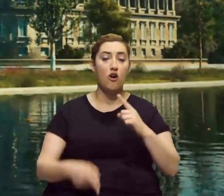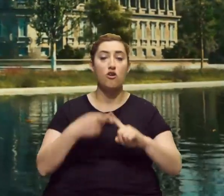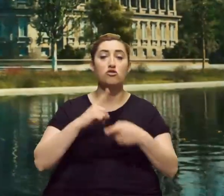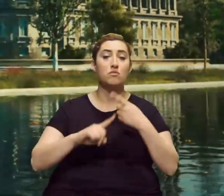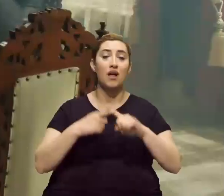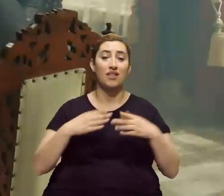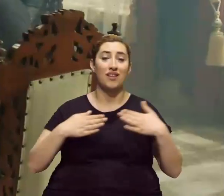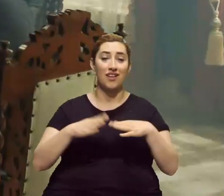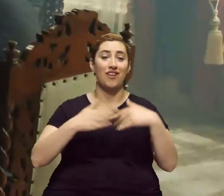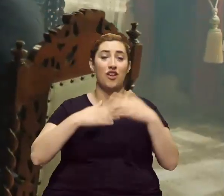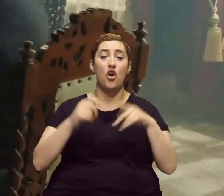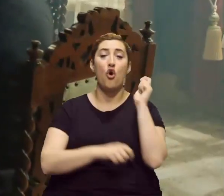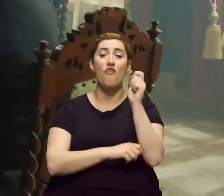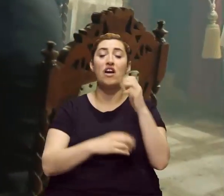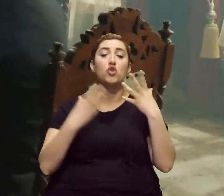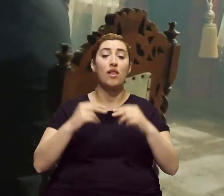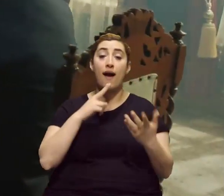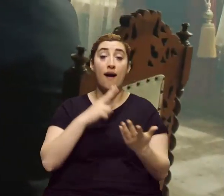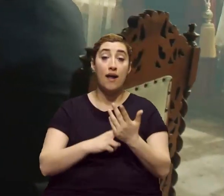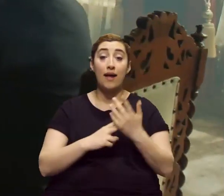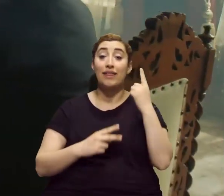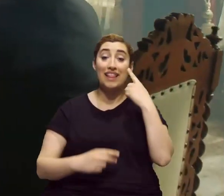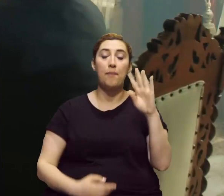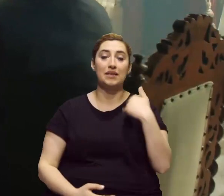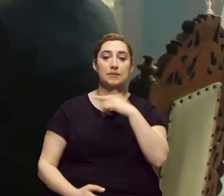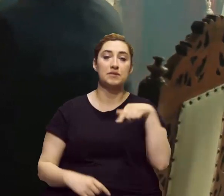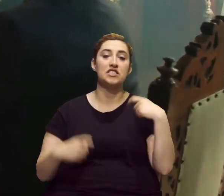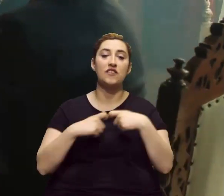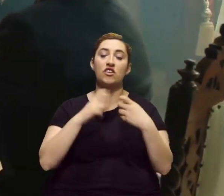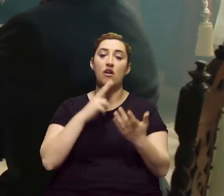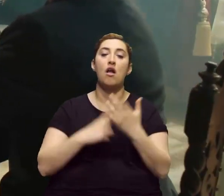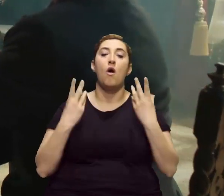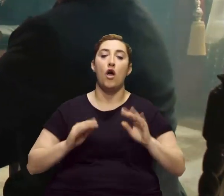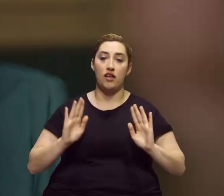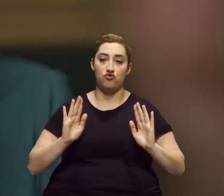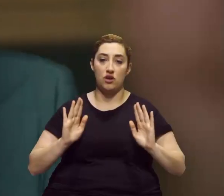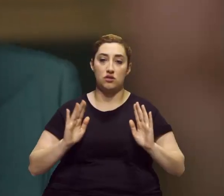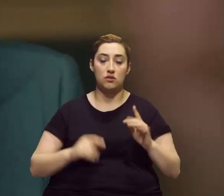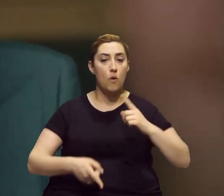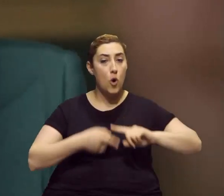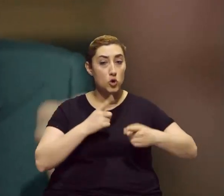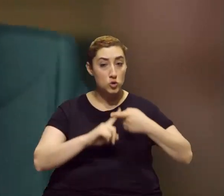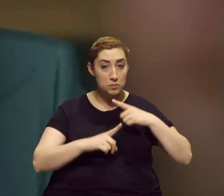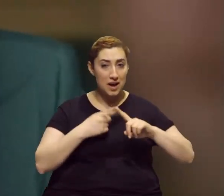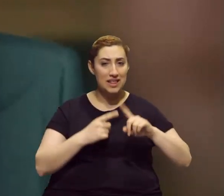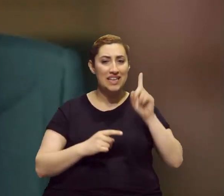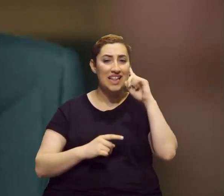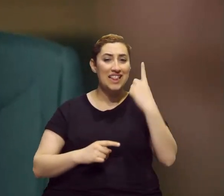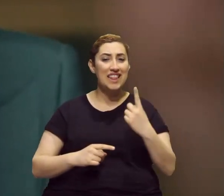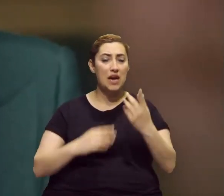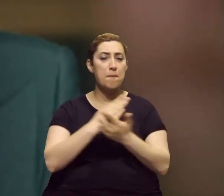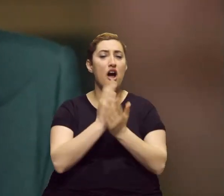Osmanlı Tersane Konferansı'nda alınan kararları uygulamazsa biz savaş kararı alacağız. Osmanlı'yı tek